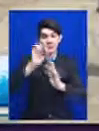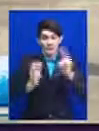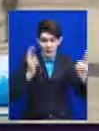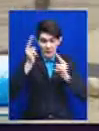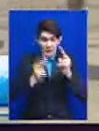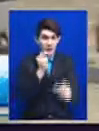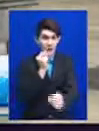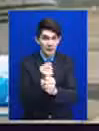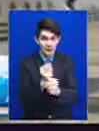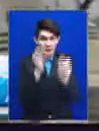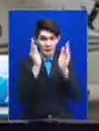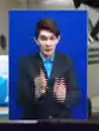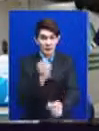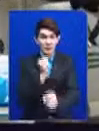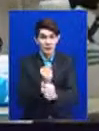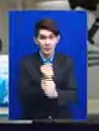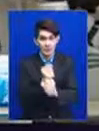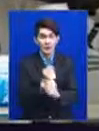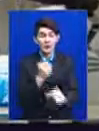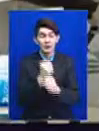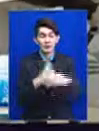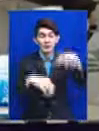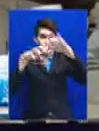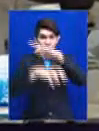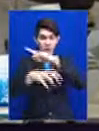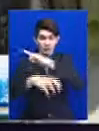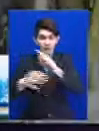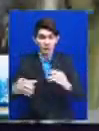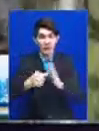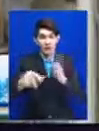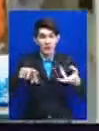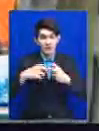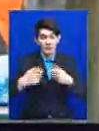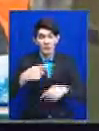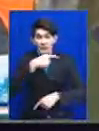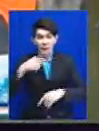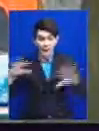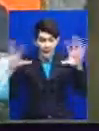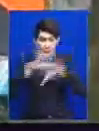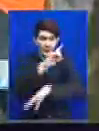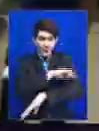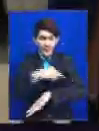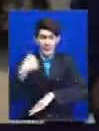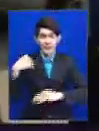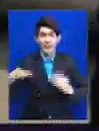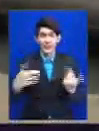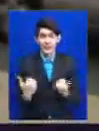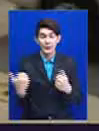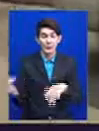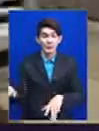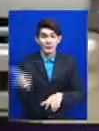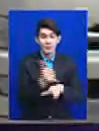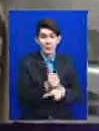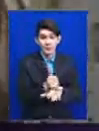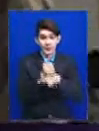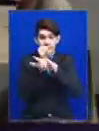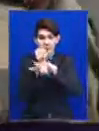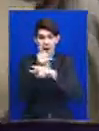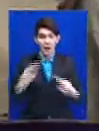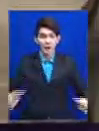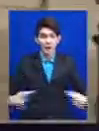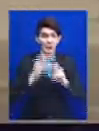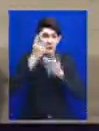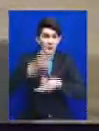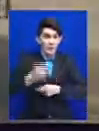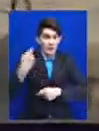การทำงานของเจ้าหน้าที่ในปฏิบัติการทำฝนหลวงแก้ปัญหาภัยแล้งและหมอกควันพร้อมขึ้นเครื่องบินของกระทรวงเกษตรและสหกรณ์